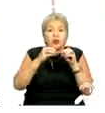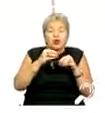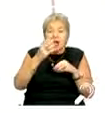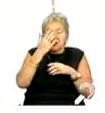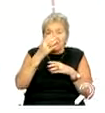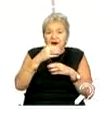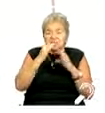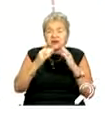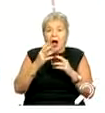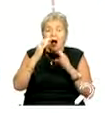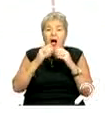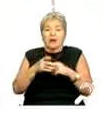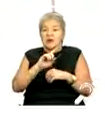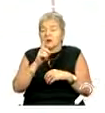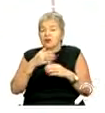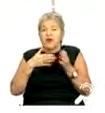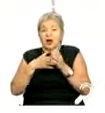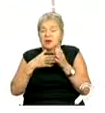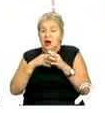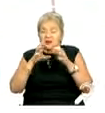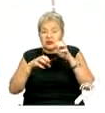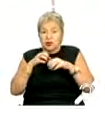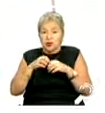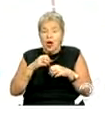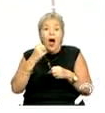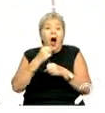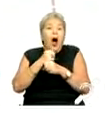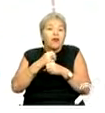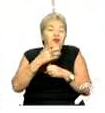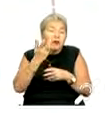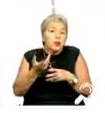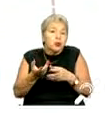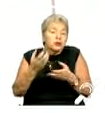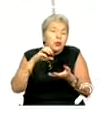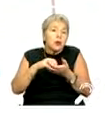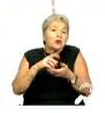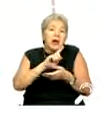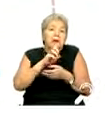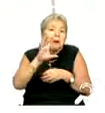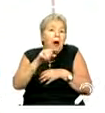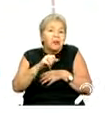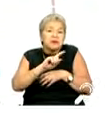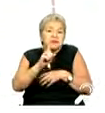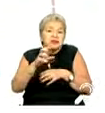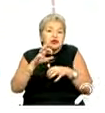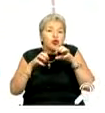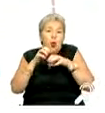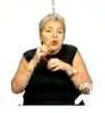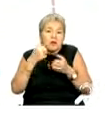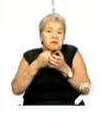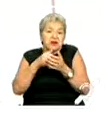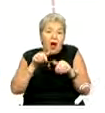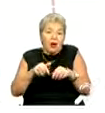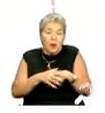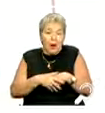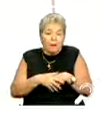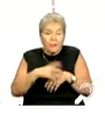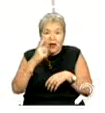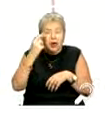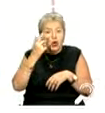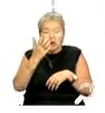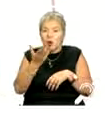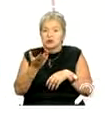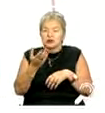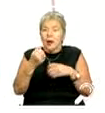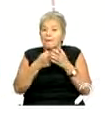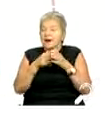din Telega a convocat o celulă de criză, însă nu a reușit să prindă niciun exemplar până acum. E o treabă totuși dubioasă. Până acum n-am avut